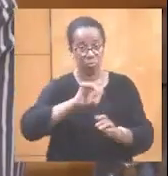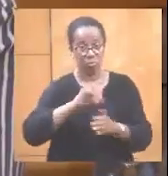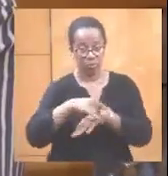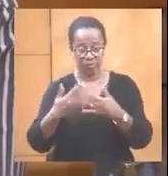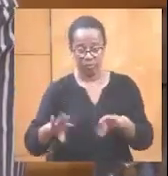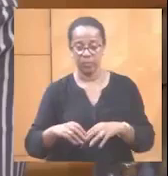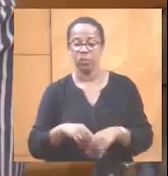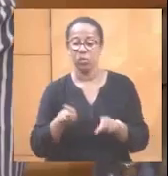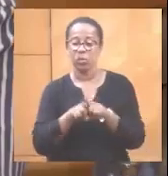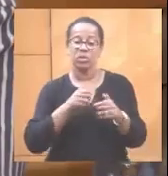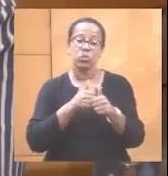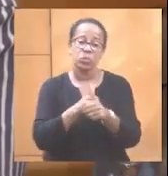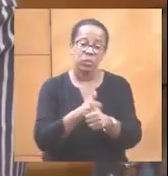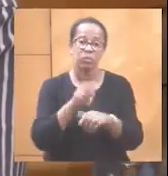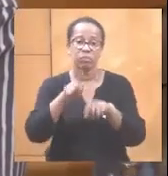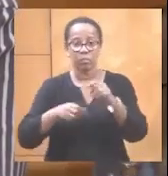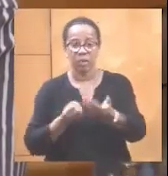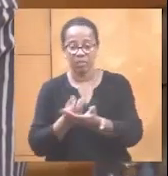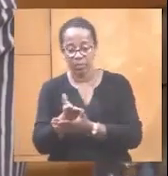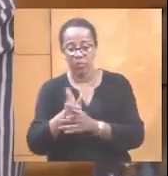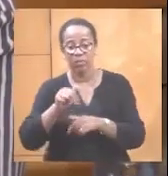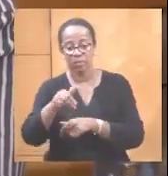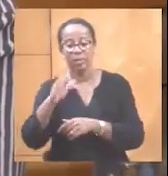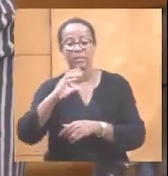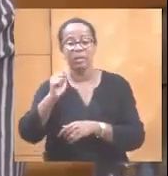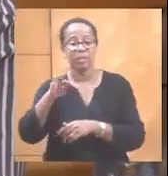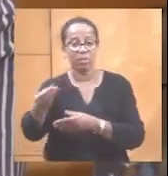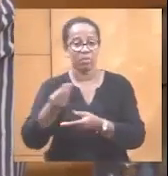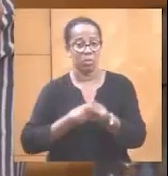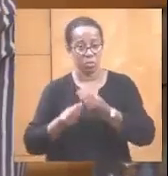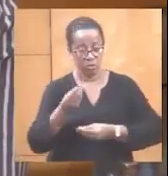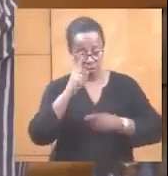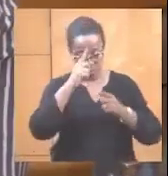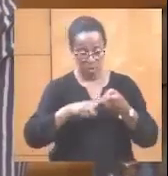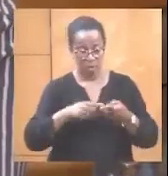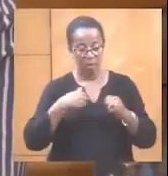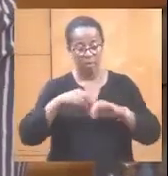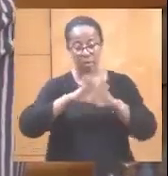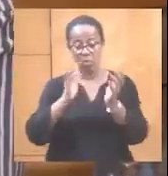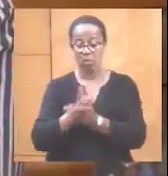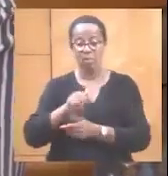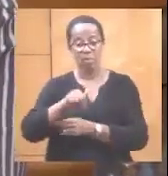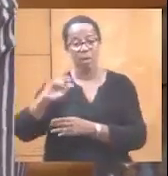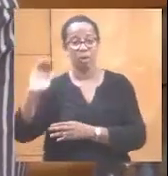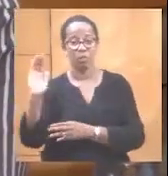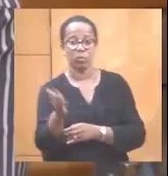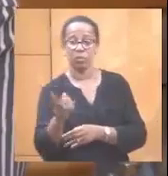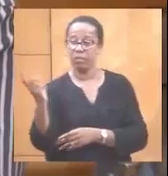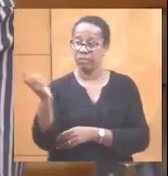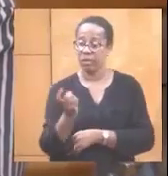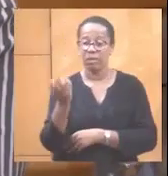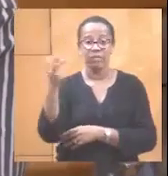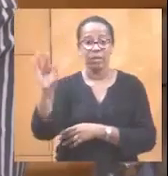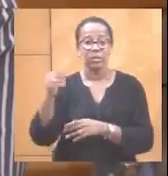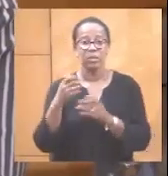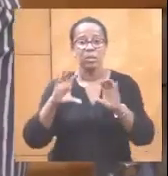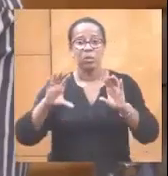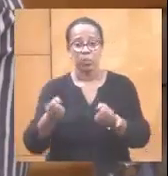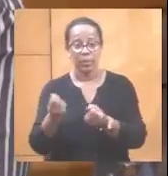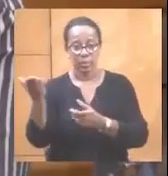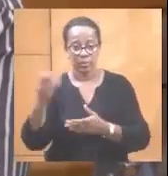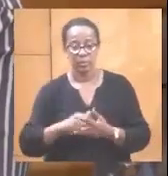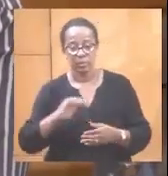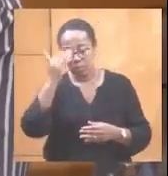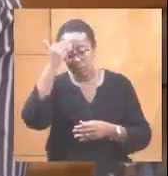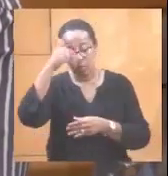en fonction de l'information que va nous donner les CFA sur les montants qu'ils vont recevoir de France Compétences, pour voir